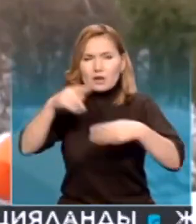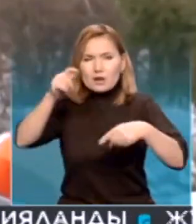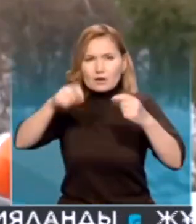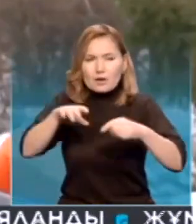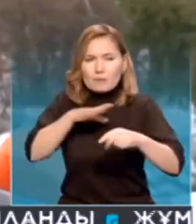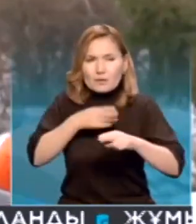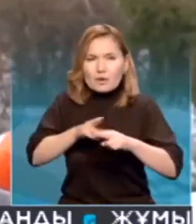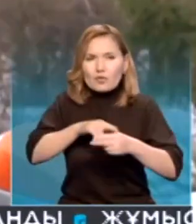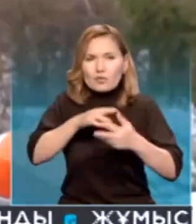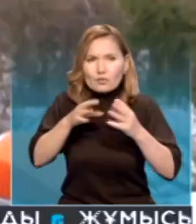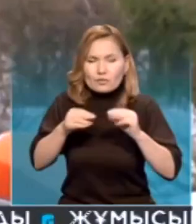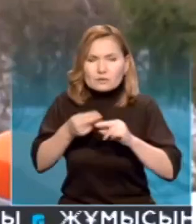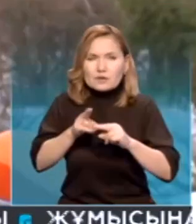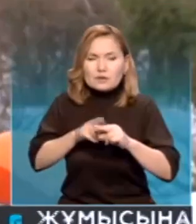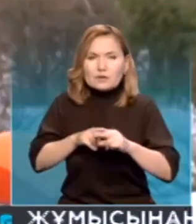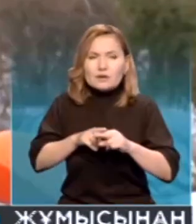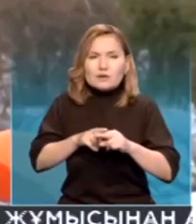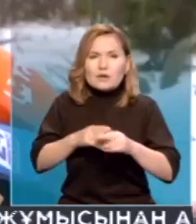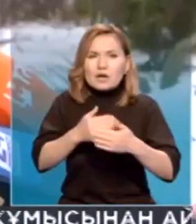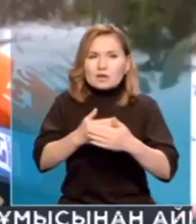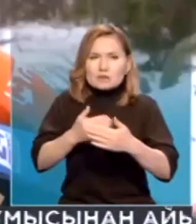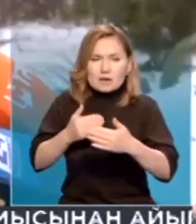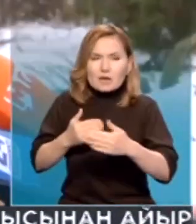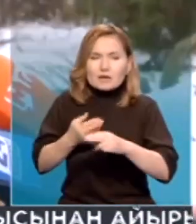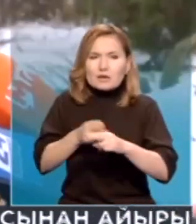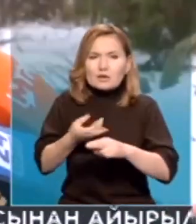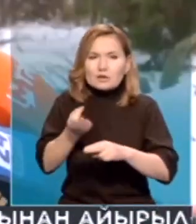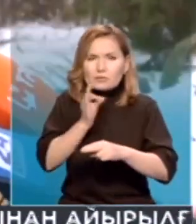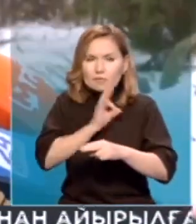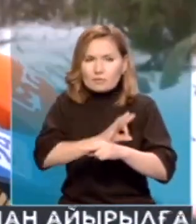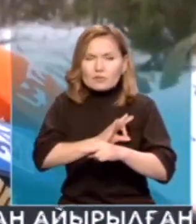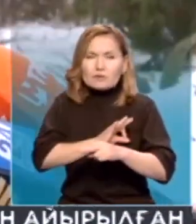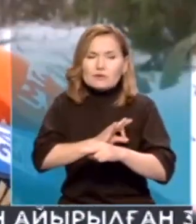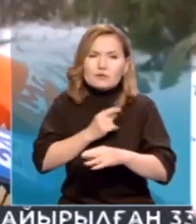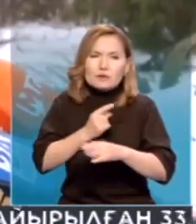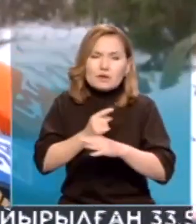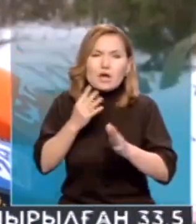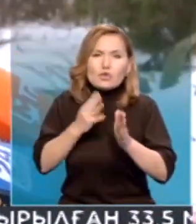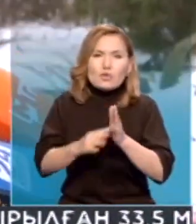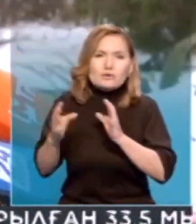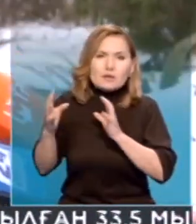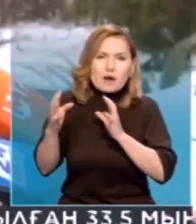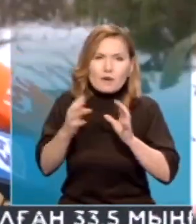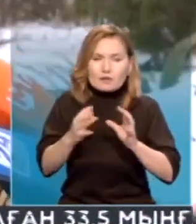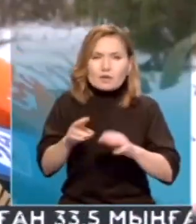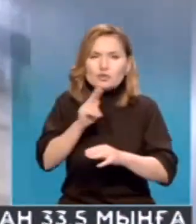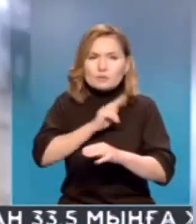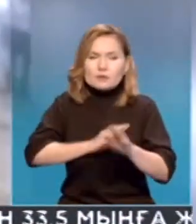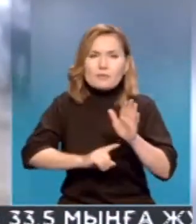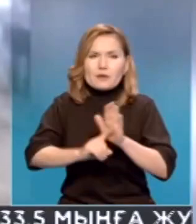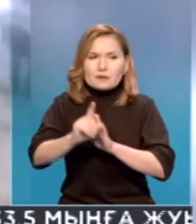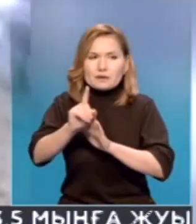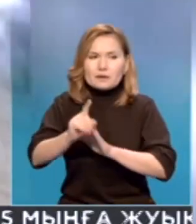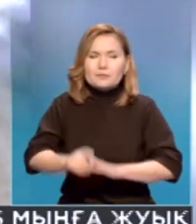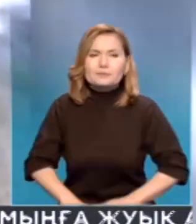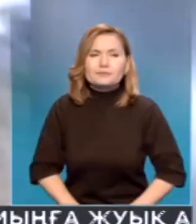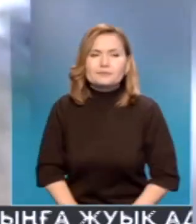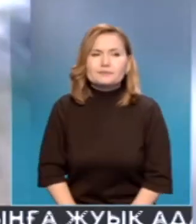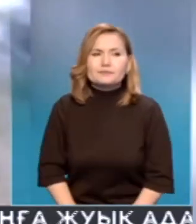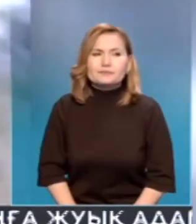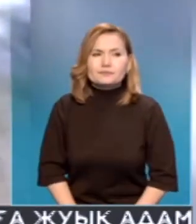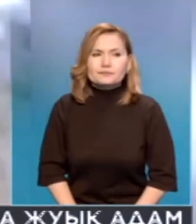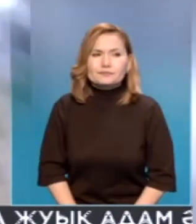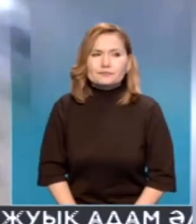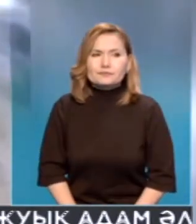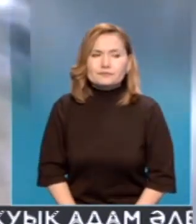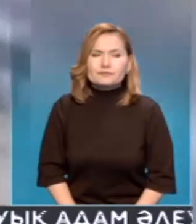онда реагенттің пайдасы болмас еді. Қазіргі таңда 90 автобус жұмыс істеп жатыр. Вот такое утро